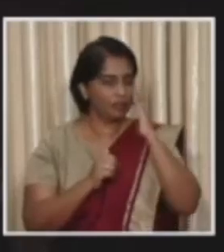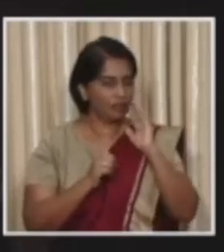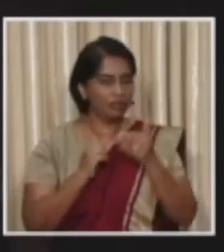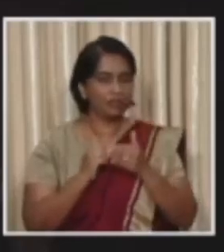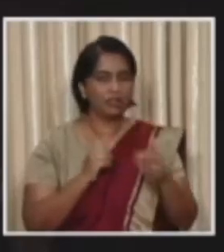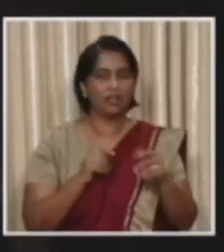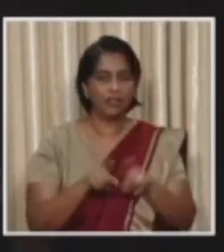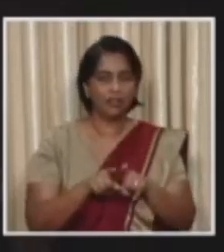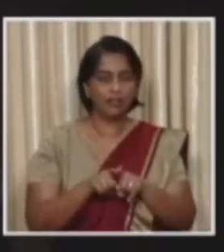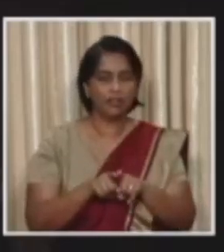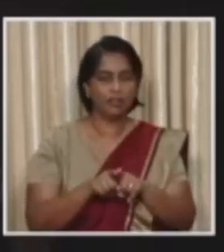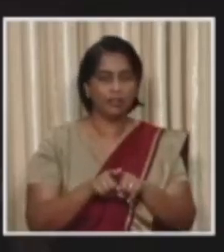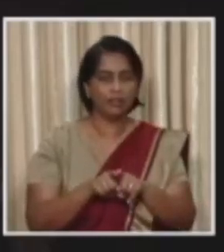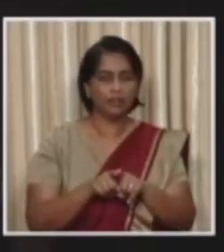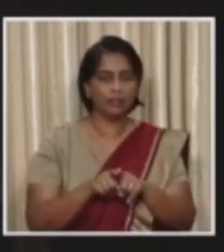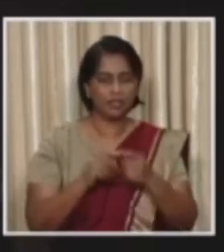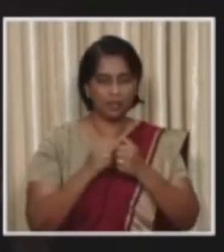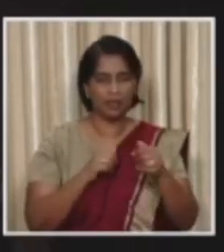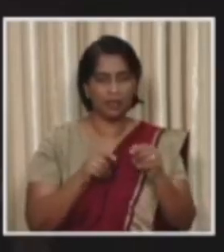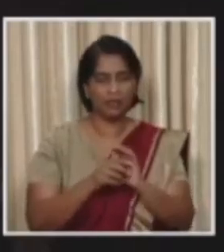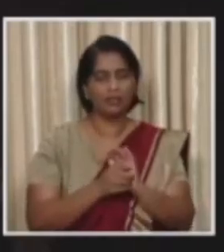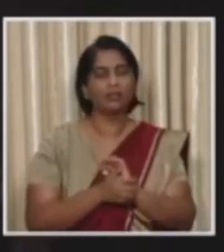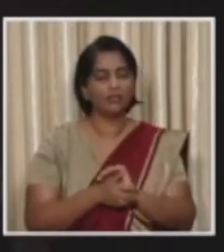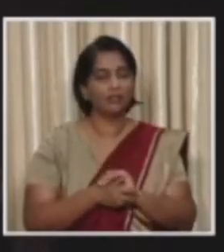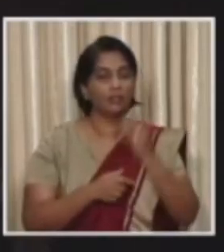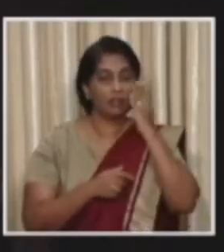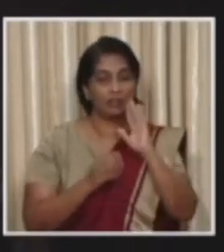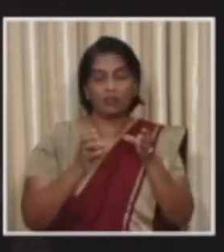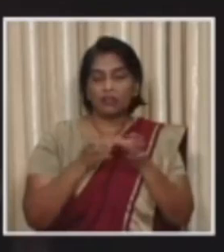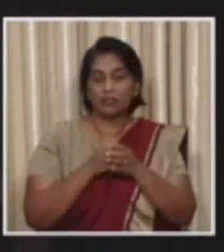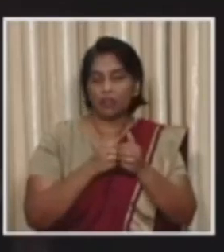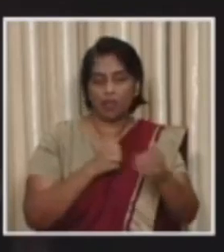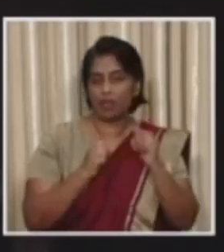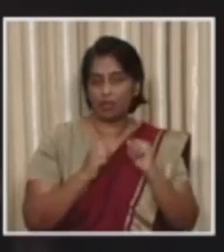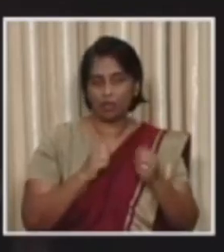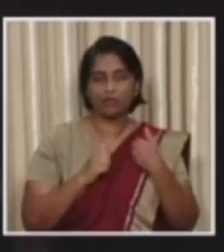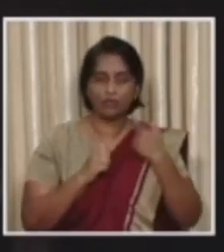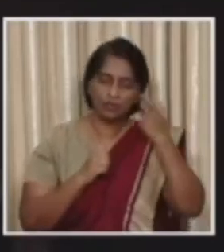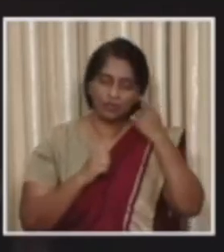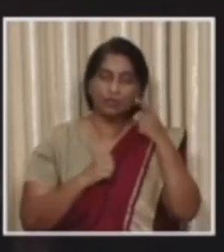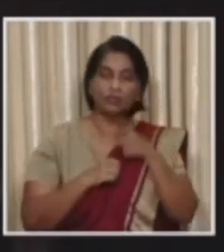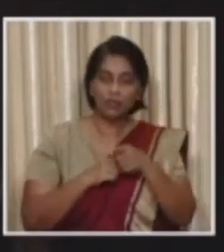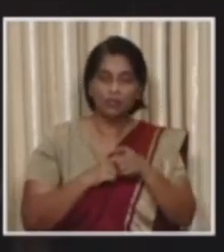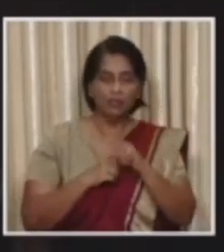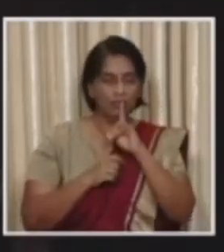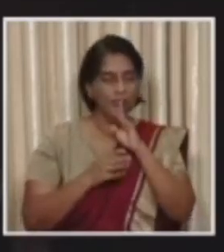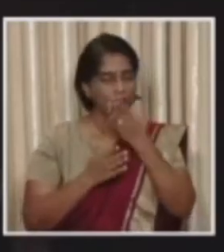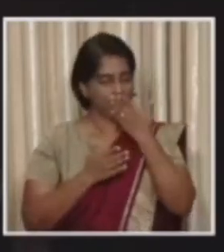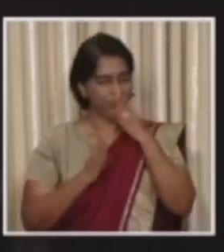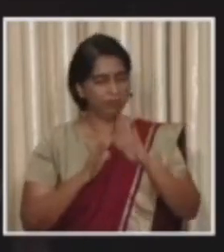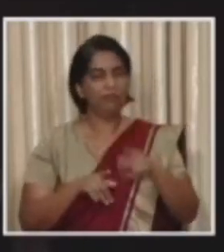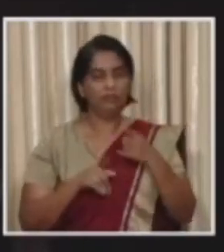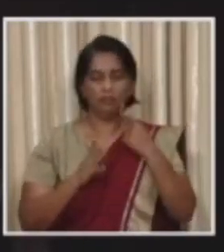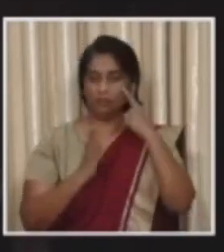වෙන්නේ, කොයිතරම්ද ස්වාධීන වෙන්නේ, කුමක් සඳහාද ස්වාධීන වෙන්නේ මේ ආයතනය කියලා. මා හිතනවා එතන නිහඬවීම